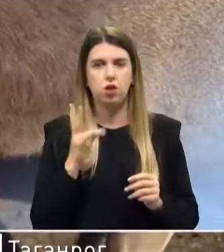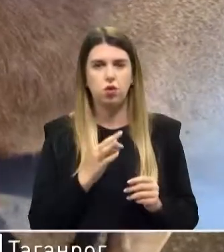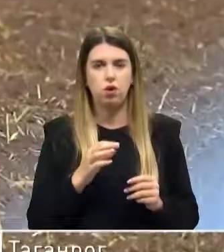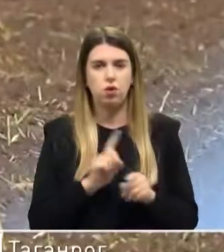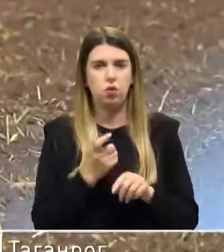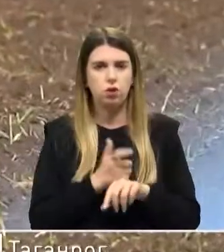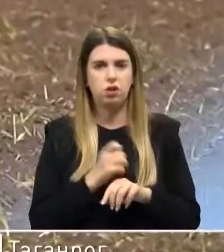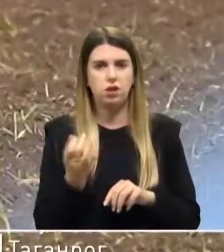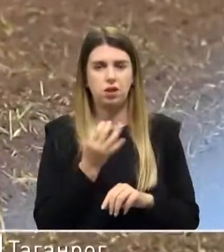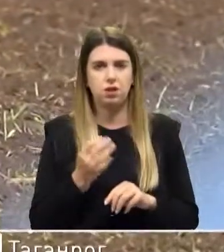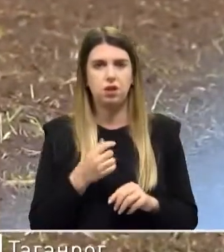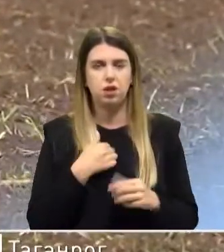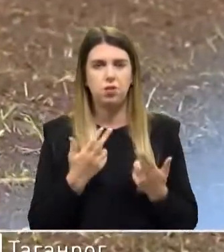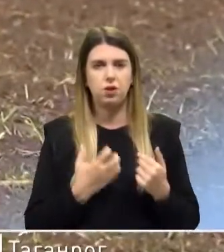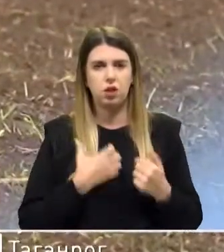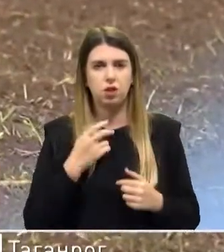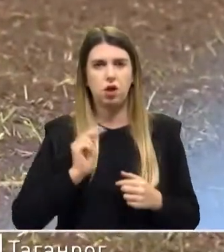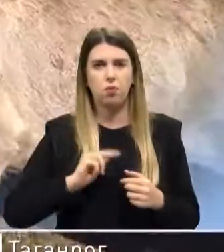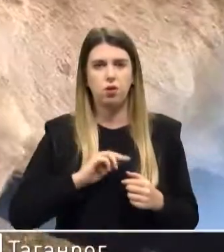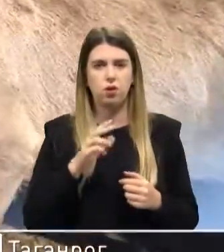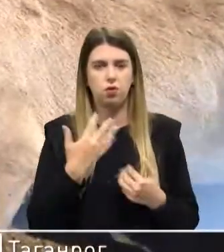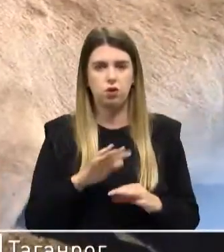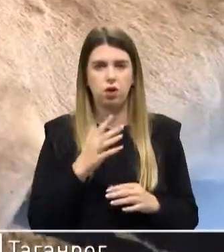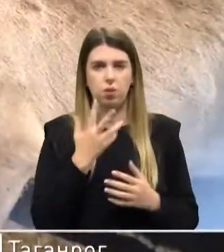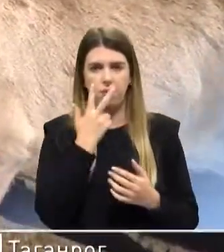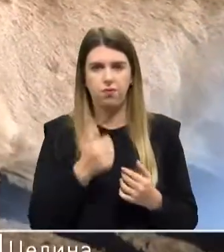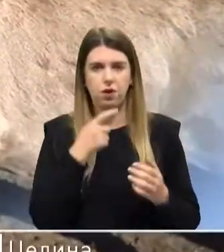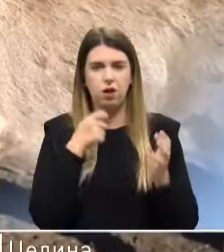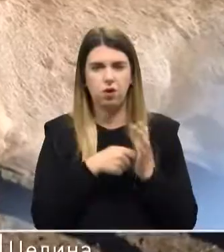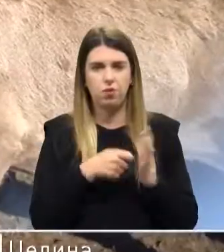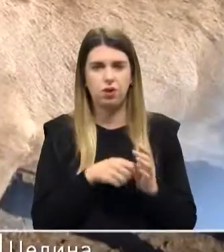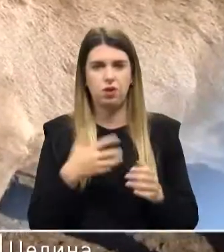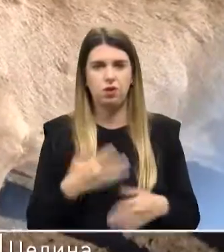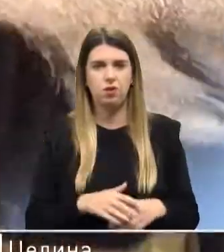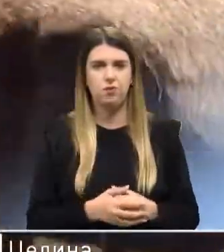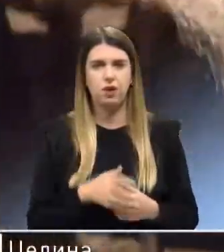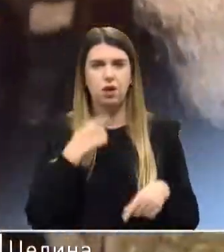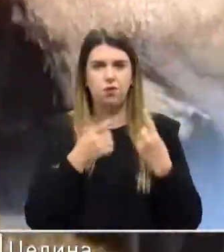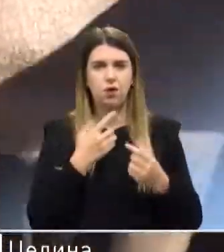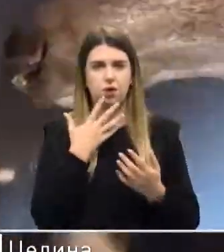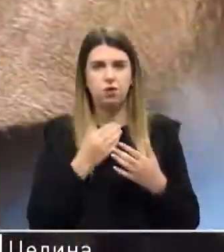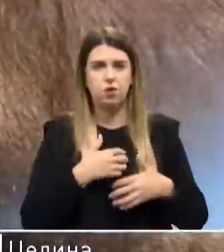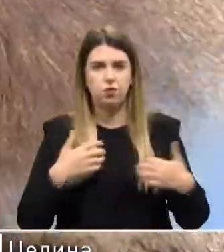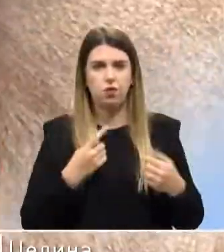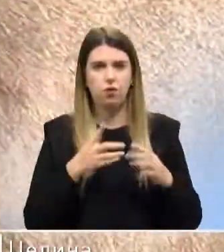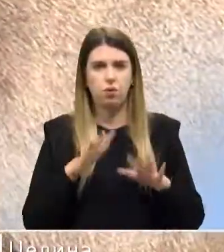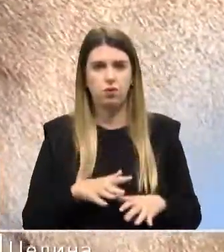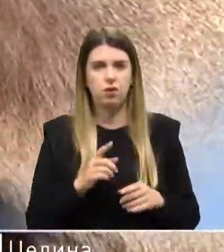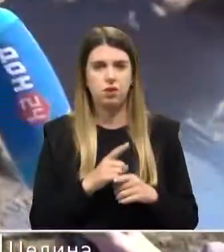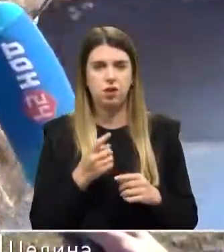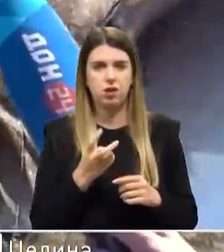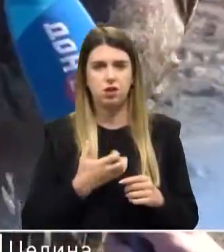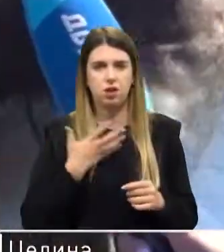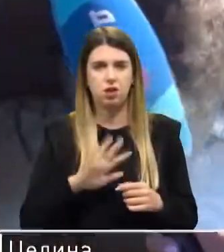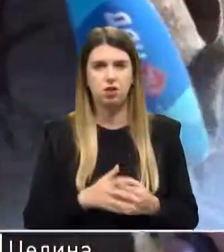безумно интересно. Нам, конечно, страшно, а работники питомника к массовому кормлению оленей привыкли. Говорят, стоя животных в одном месте ни капли не